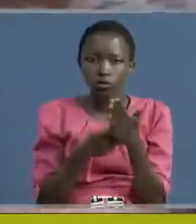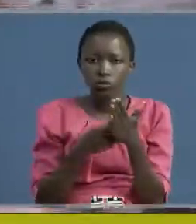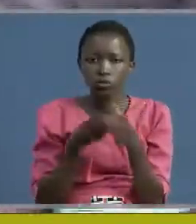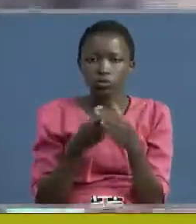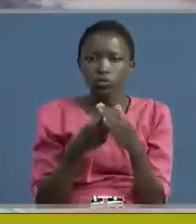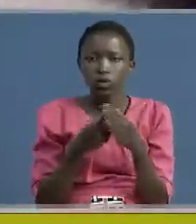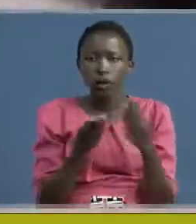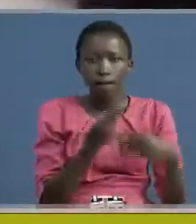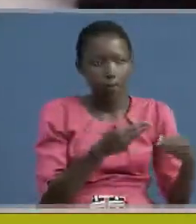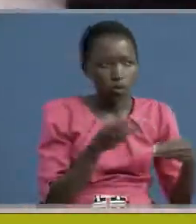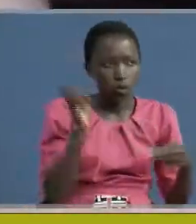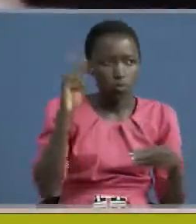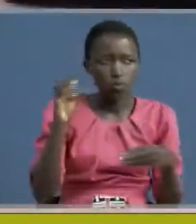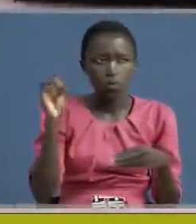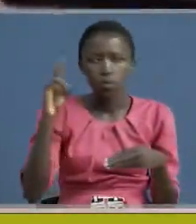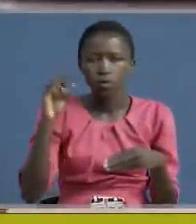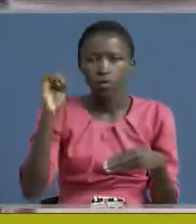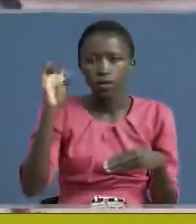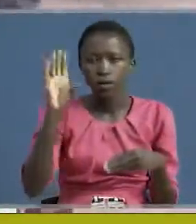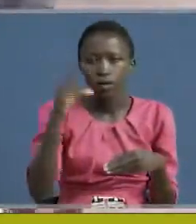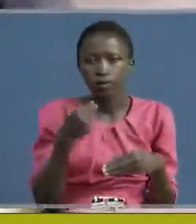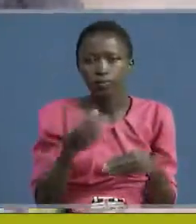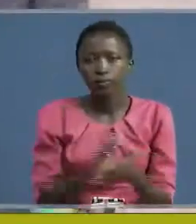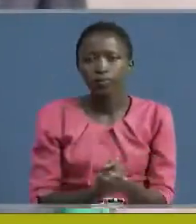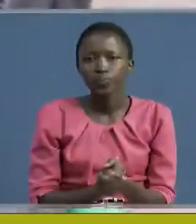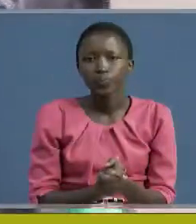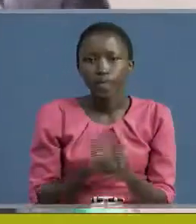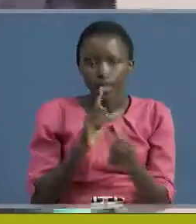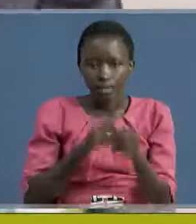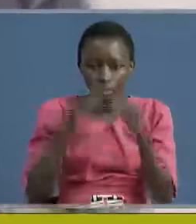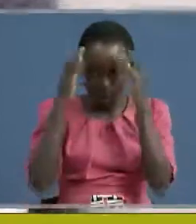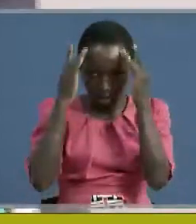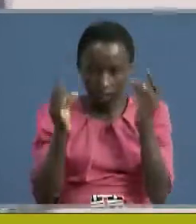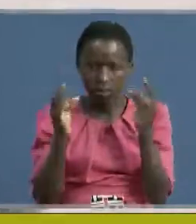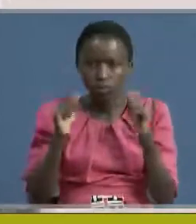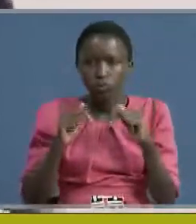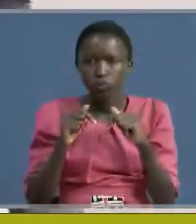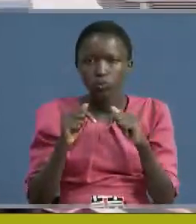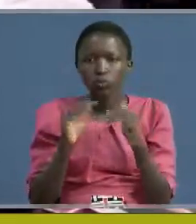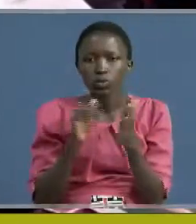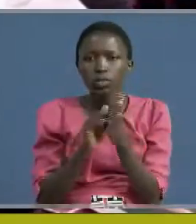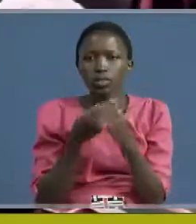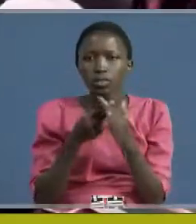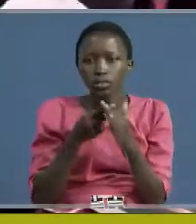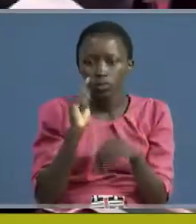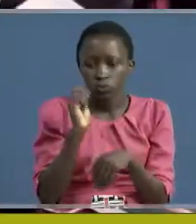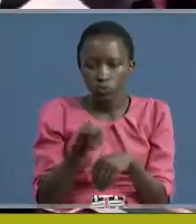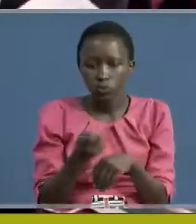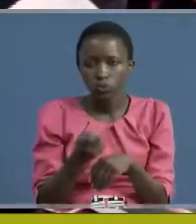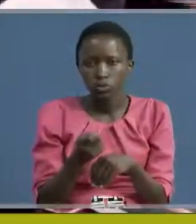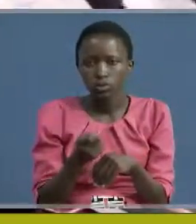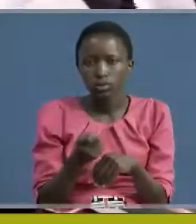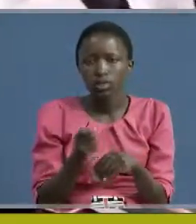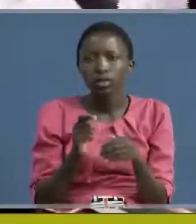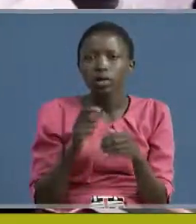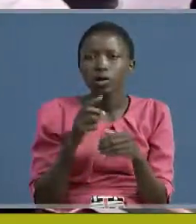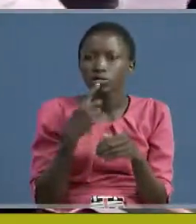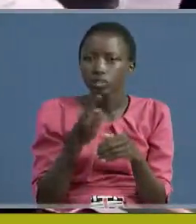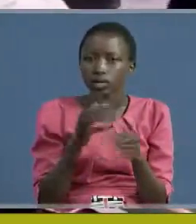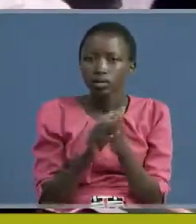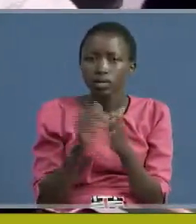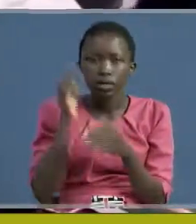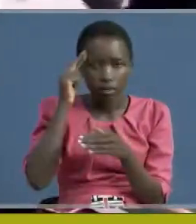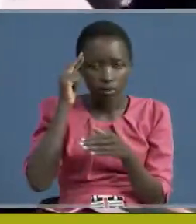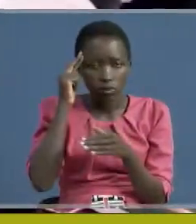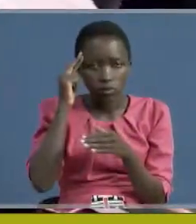na mfanyabiashara Monica Kimani. Akitoa uamuzi huo hii leo, jaji wa Mahakama Kuu ya Milimani James Wakianga amesema